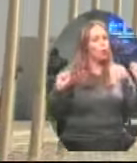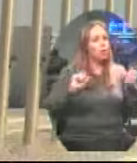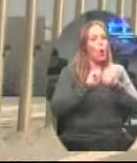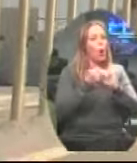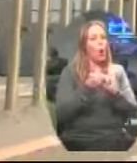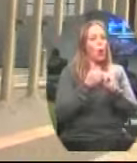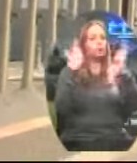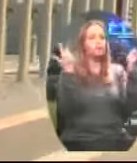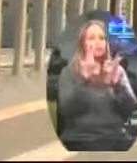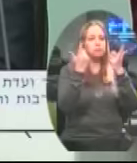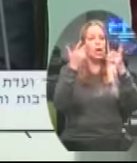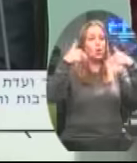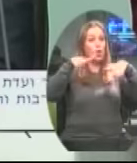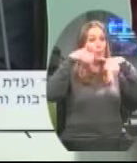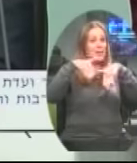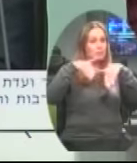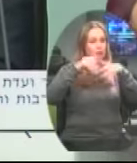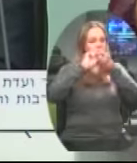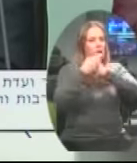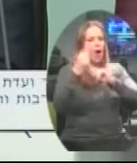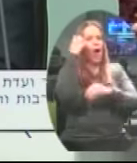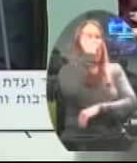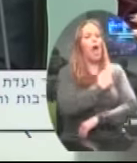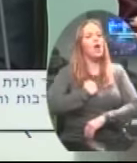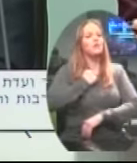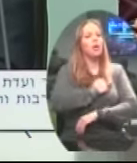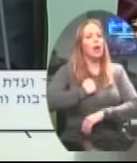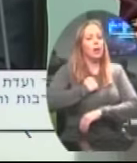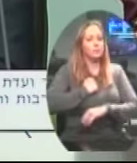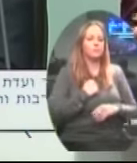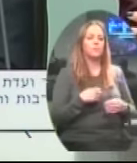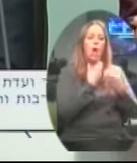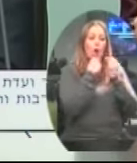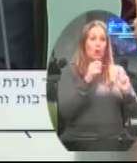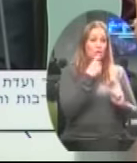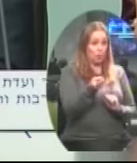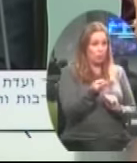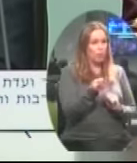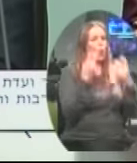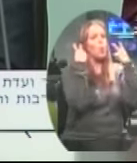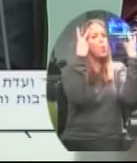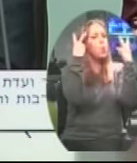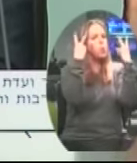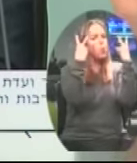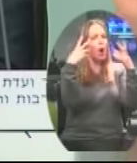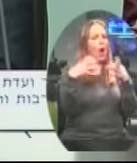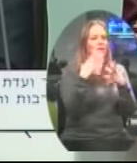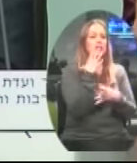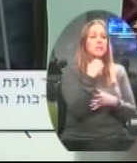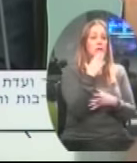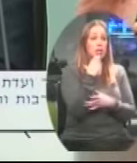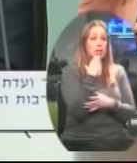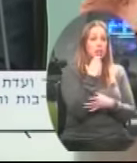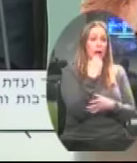העצמאות כיום אבל. חופש הביטוי הוא חלק מה-DNA של החברה הישראלית. אין לי שום כוונה